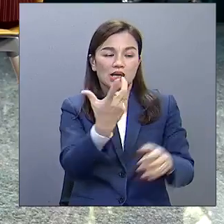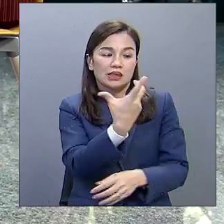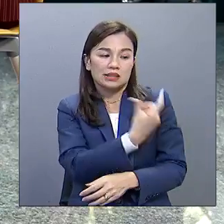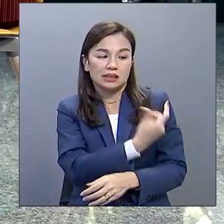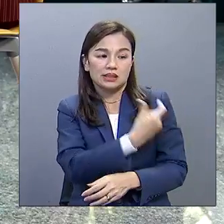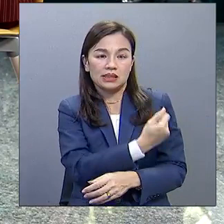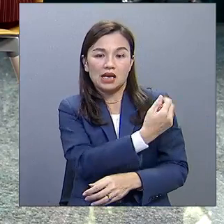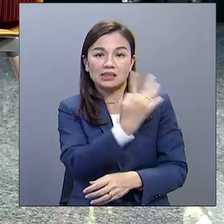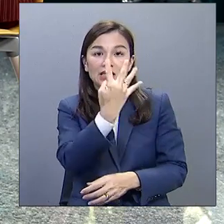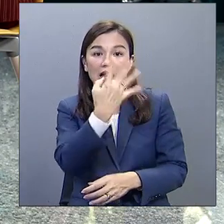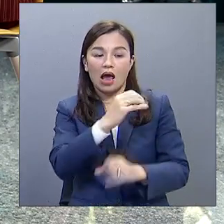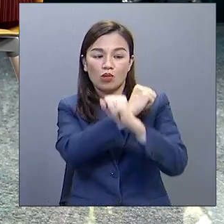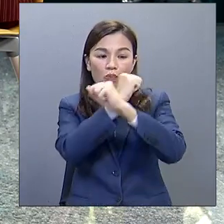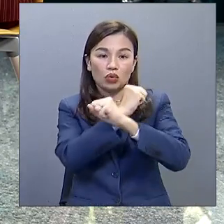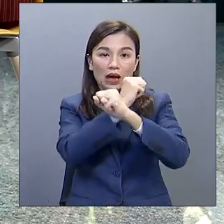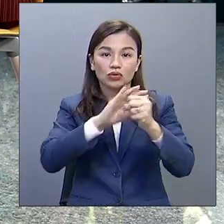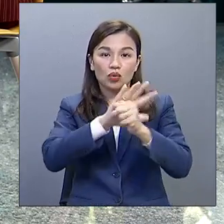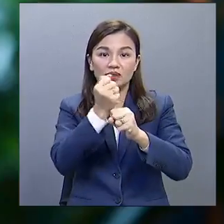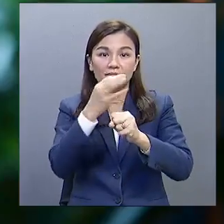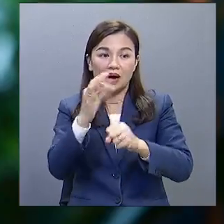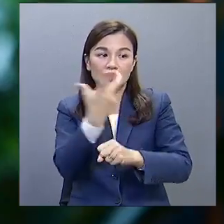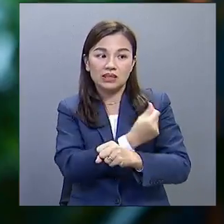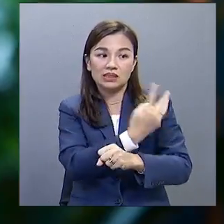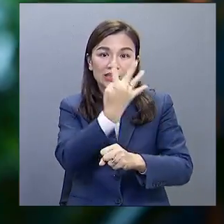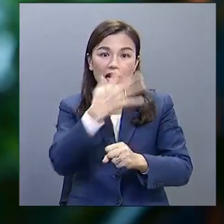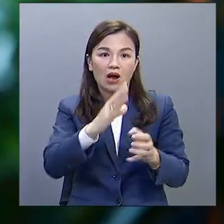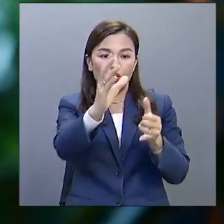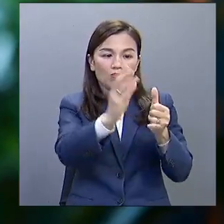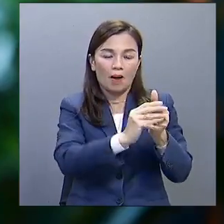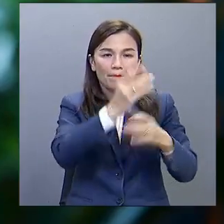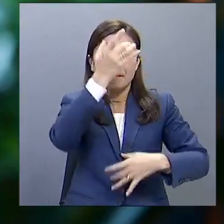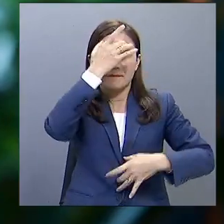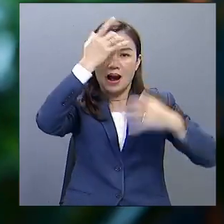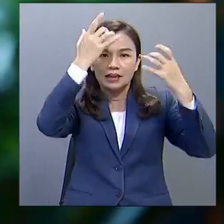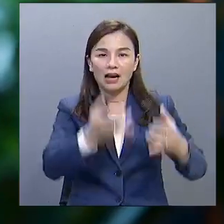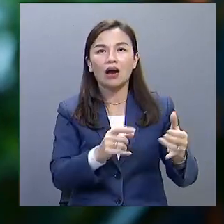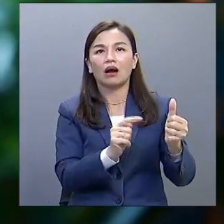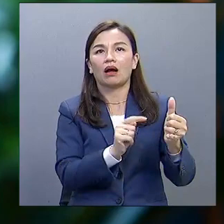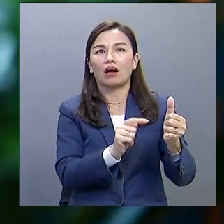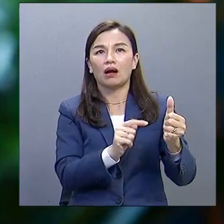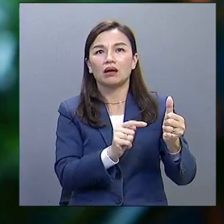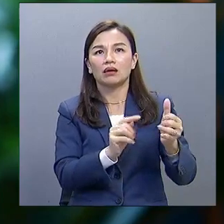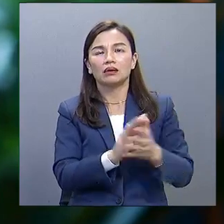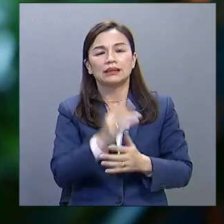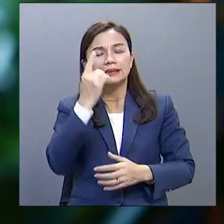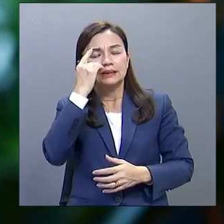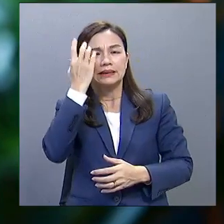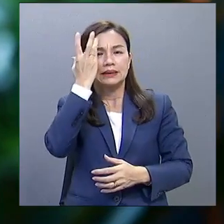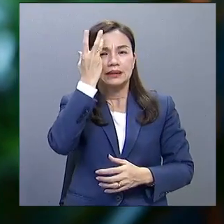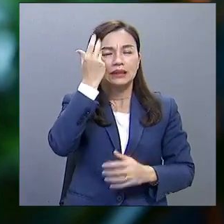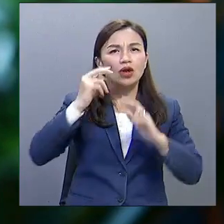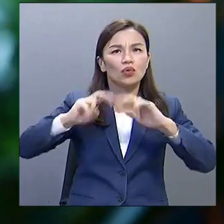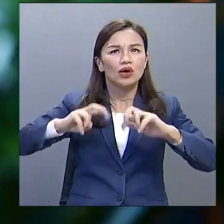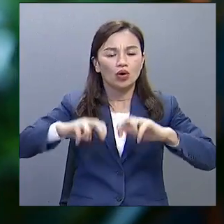คะ 4เข็มก็ติด ใช่ค่ะแล้วโดยที่ว่าติดแล้วเป็นหนักอะลงปอดอย่างเงี้ยค่ะหมอก็มาวิเคราะห์แล้วตอนอยู่ ICU หม